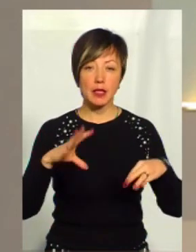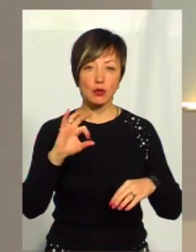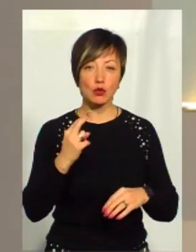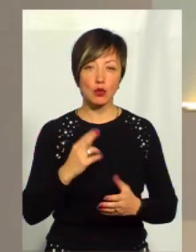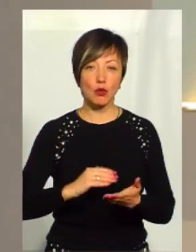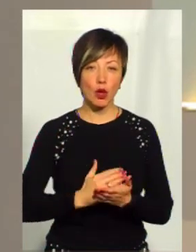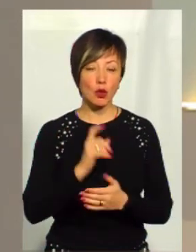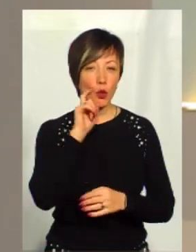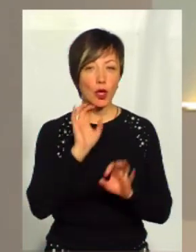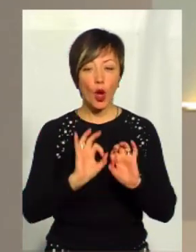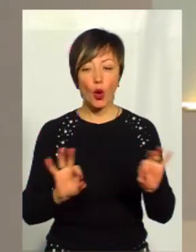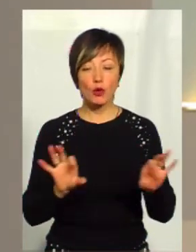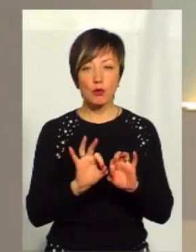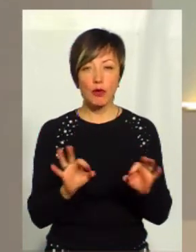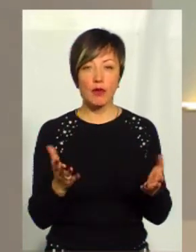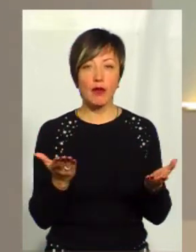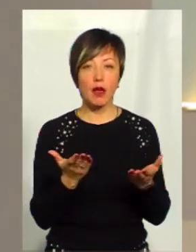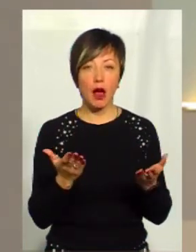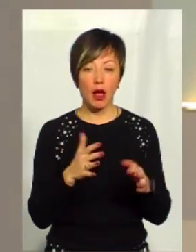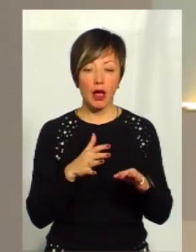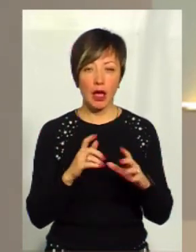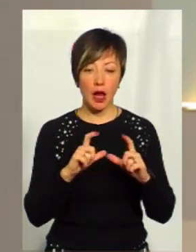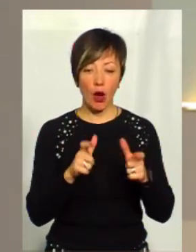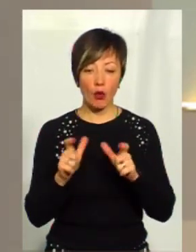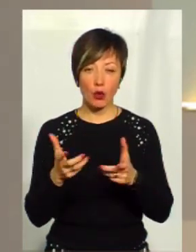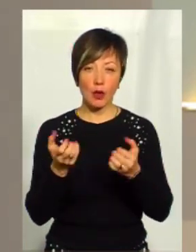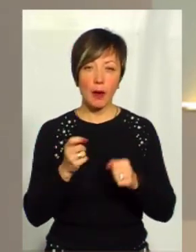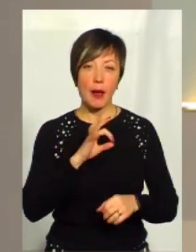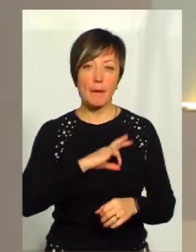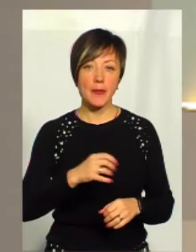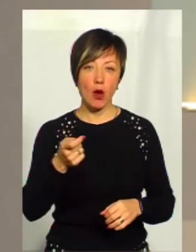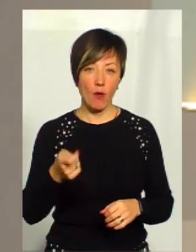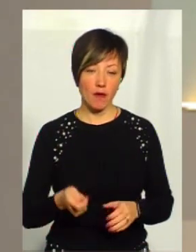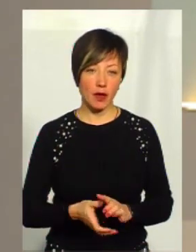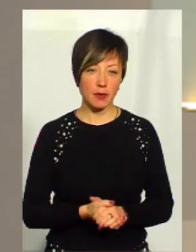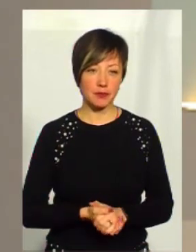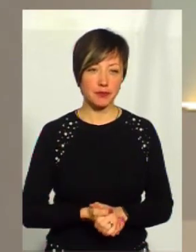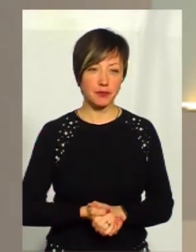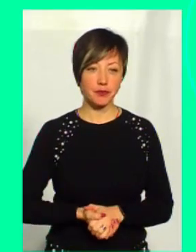соціальної політики України, розповів, які рахунки з жовтня отримують пільговики.